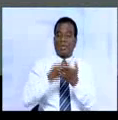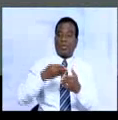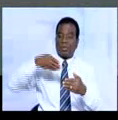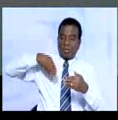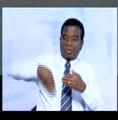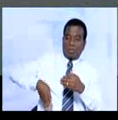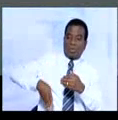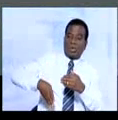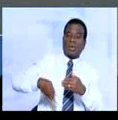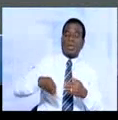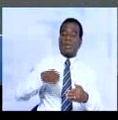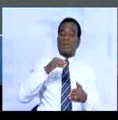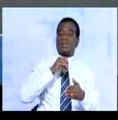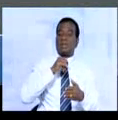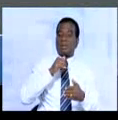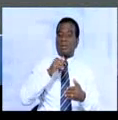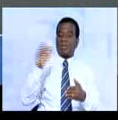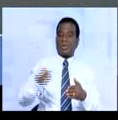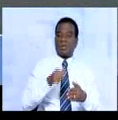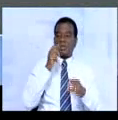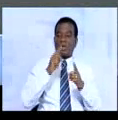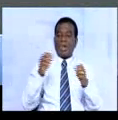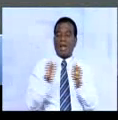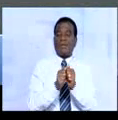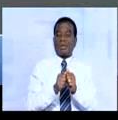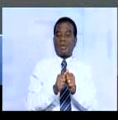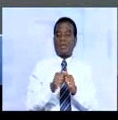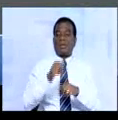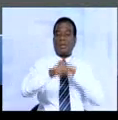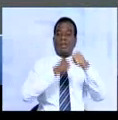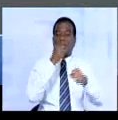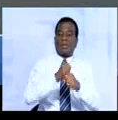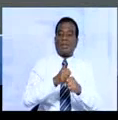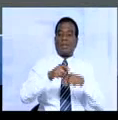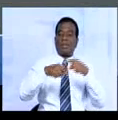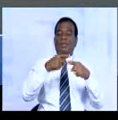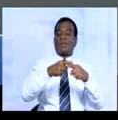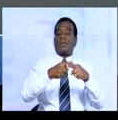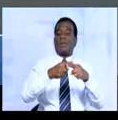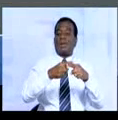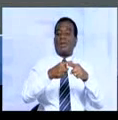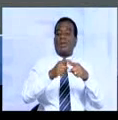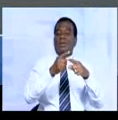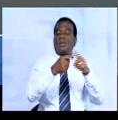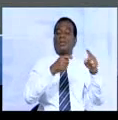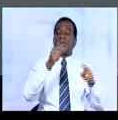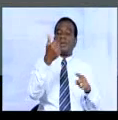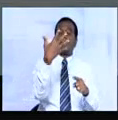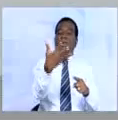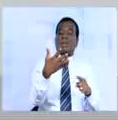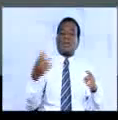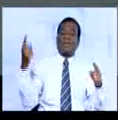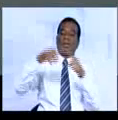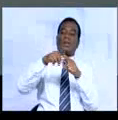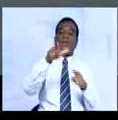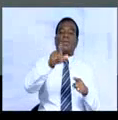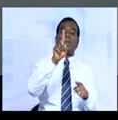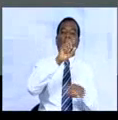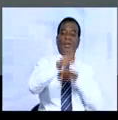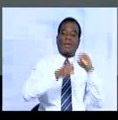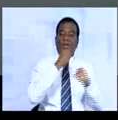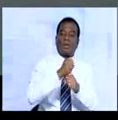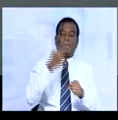en tant que tel prend une signification avec la tranche d'âge qui va la plupart du temps de 15 à 21 ans. Pour moi,